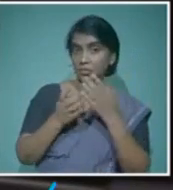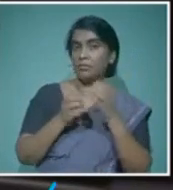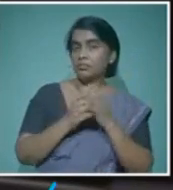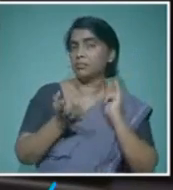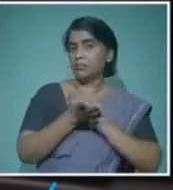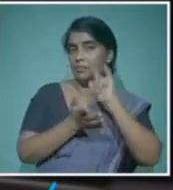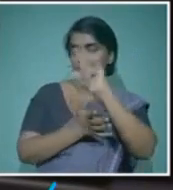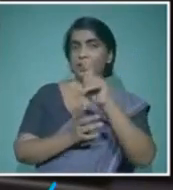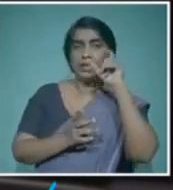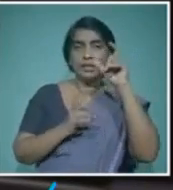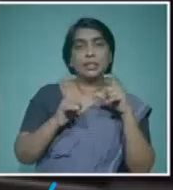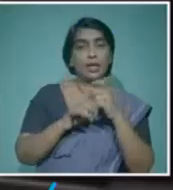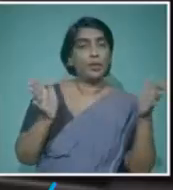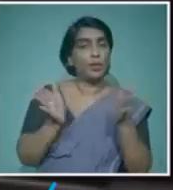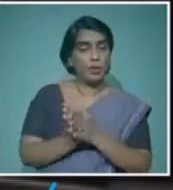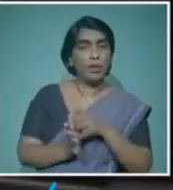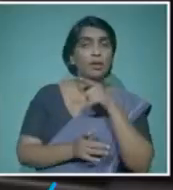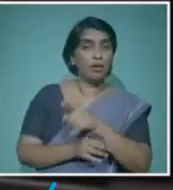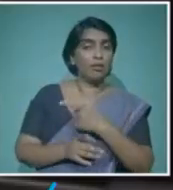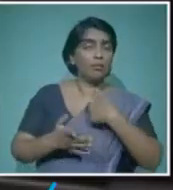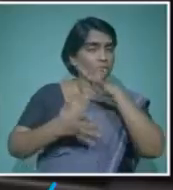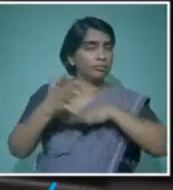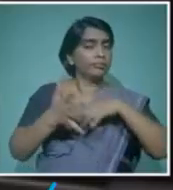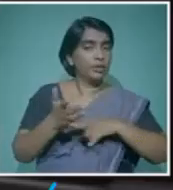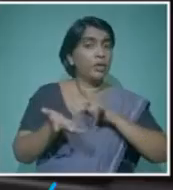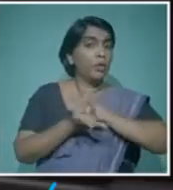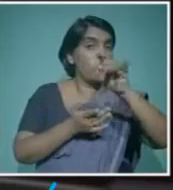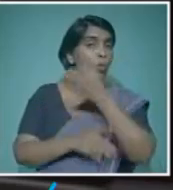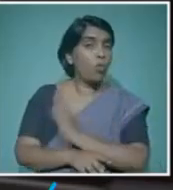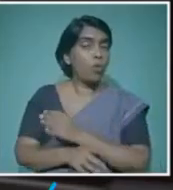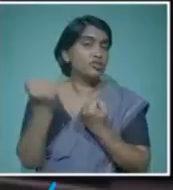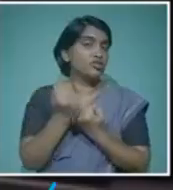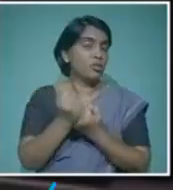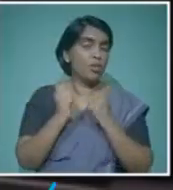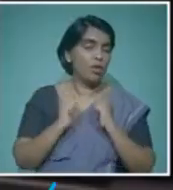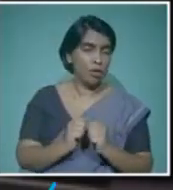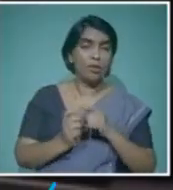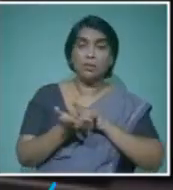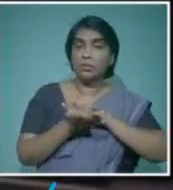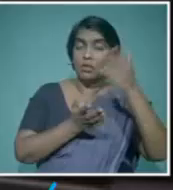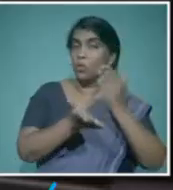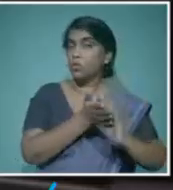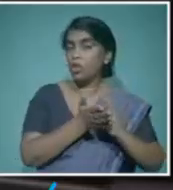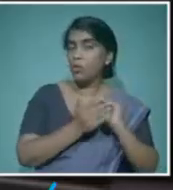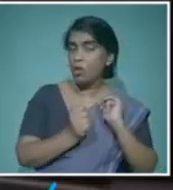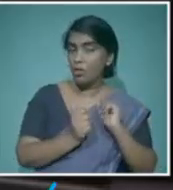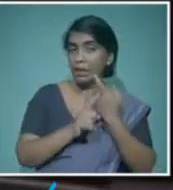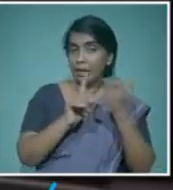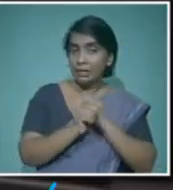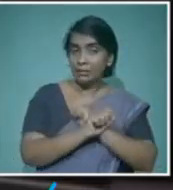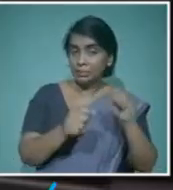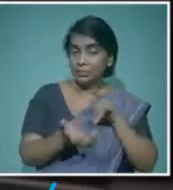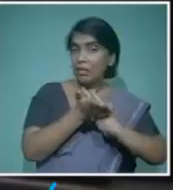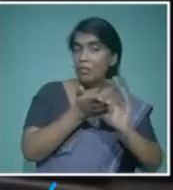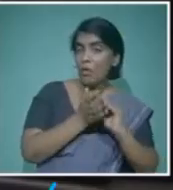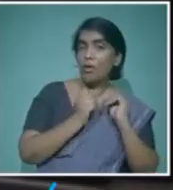යවලා CID එකේ කණ්ඩායමක් සමග මේ අයගේ කට උත්තර අරගෙන කවුද යැව්වේ, කවුද සහයෝගය දුන්නේ, කවුද ගුවන්තොටුපළේදී උදව් කරේ, කවුද මේ අයව